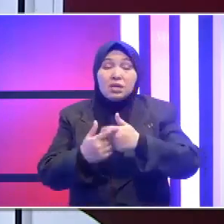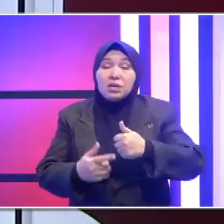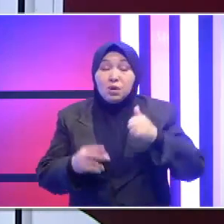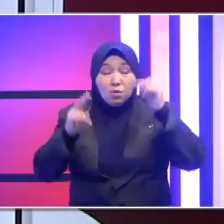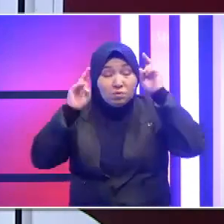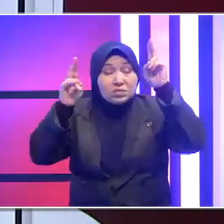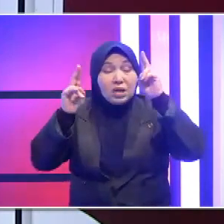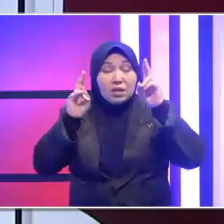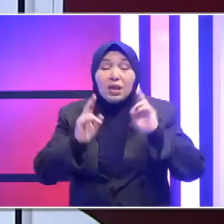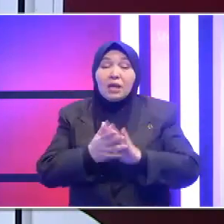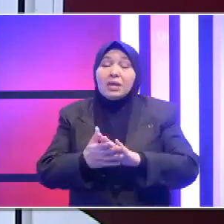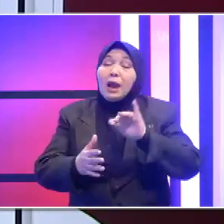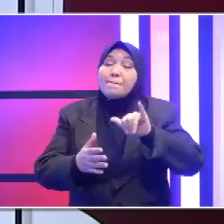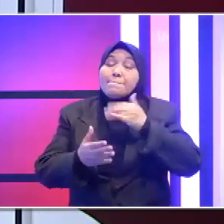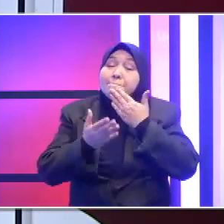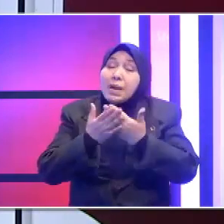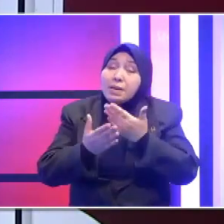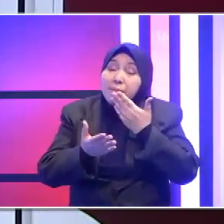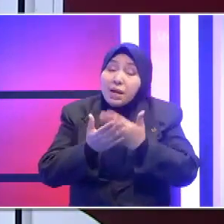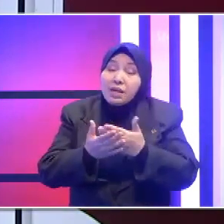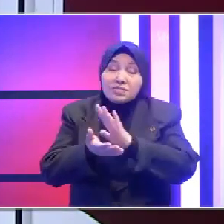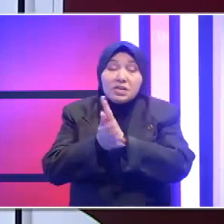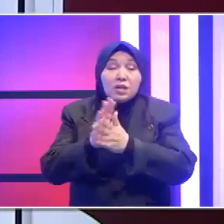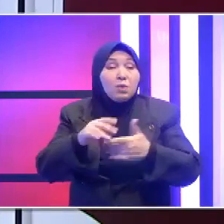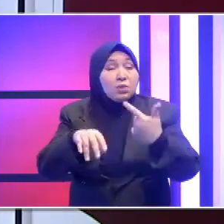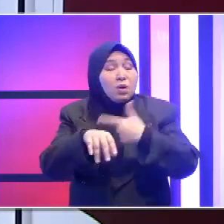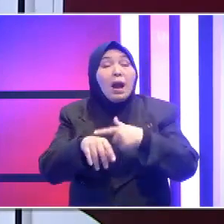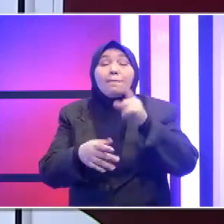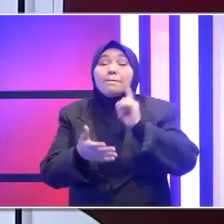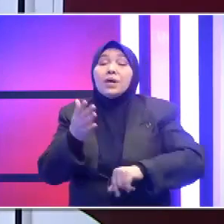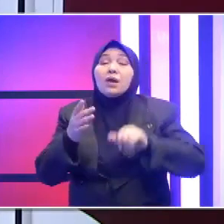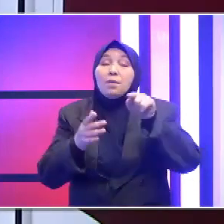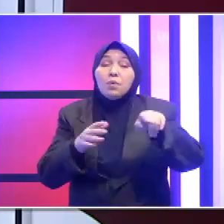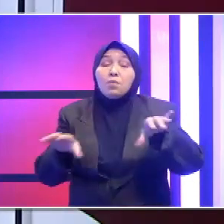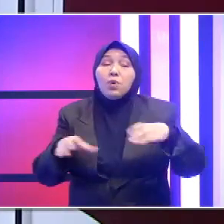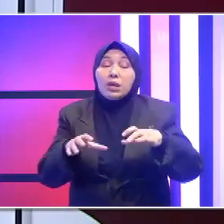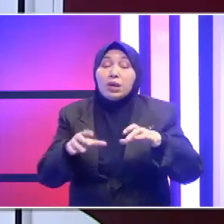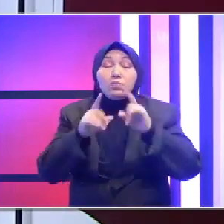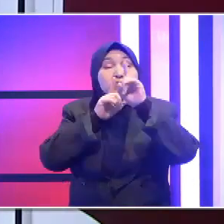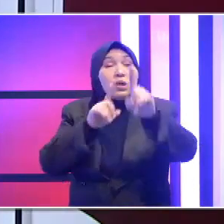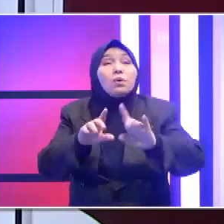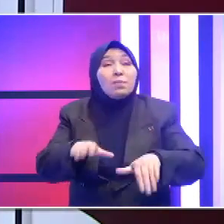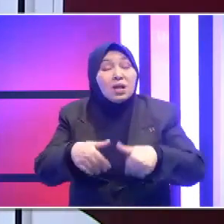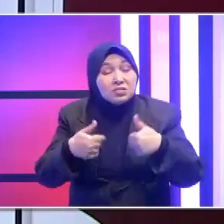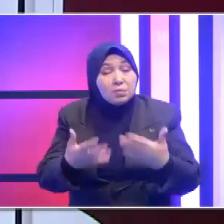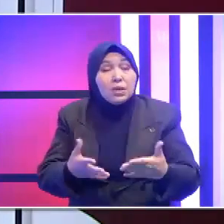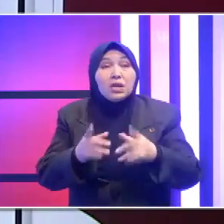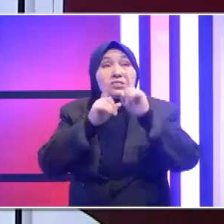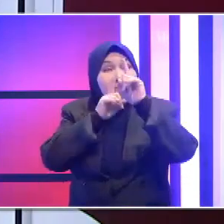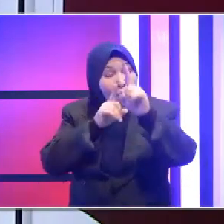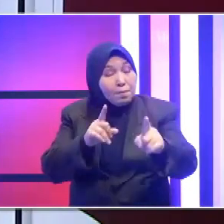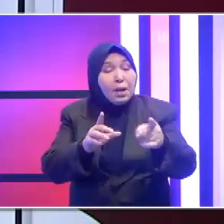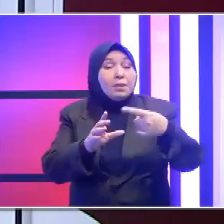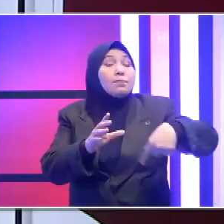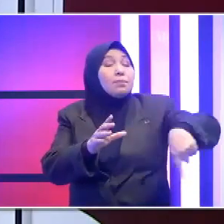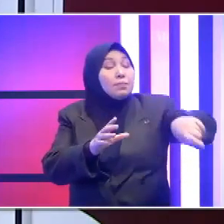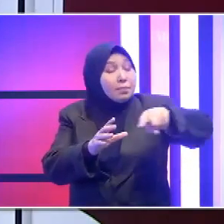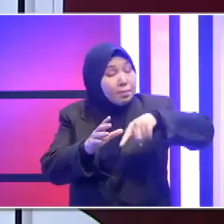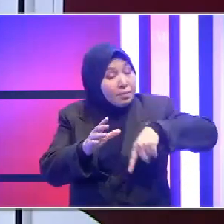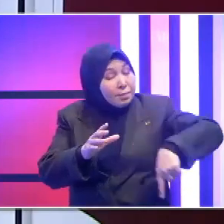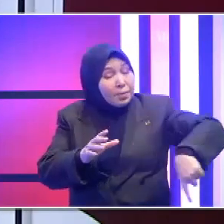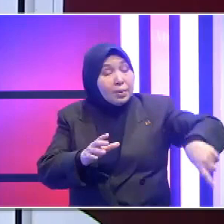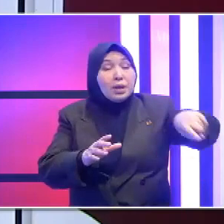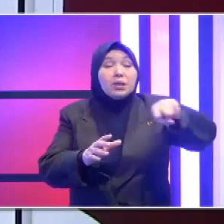Jefri penceramah yang baik-baik ya maaf kepada What itu apa yang kamu buat kamu Jawa mayat Ma kejauhan mereka Farm yatch